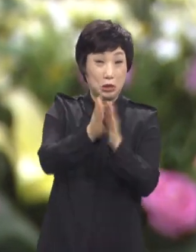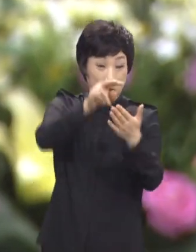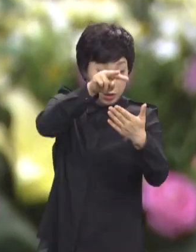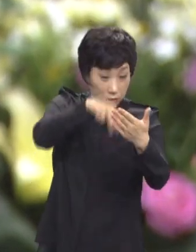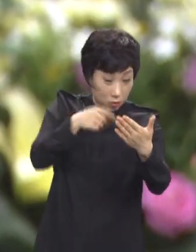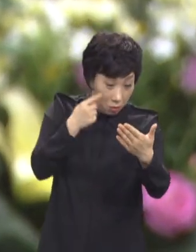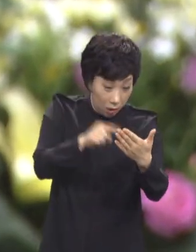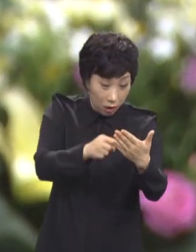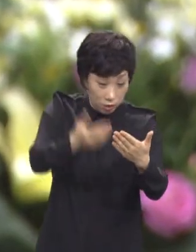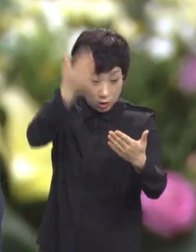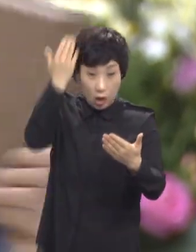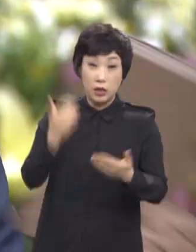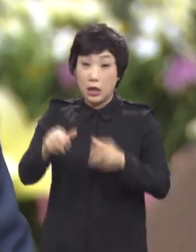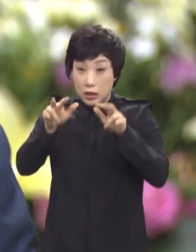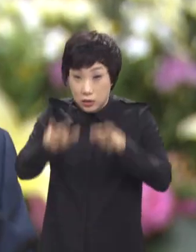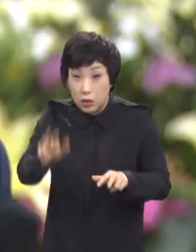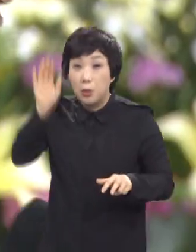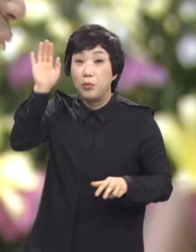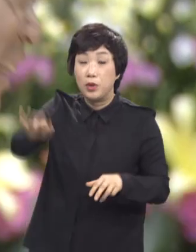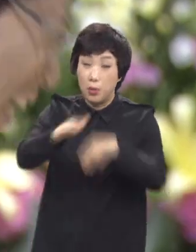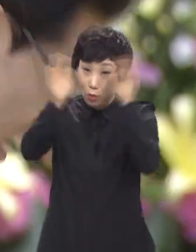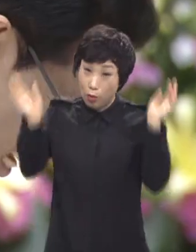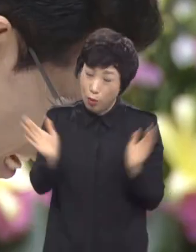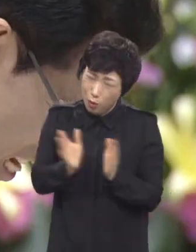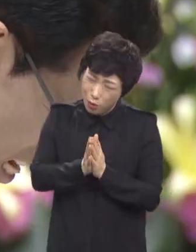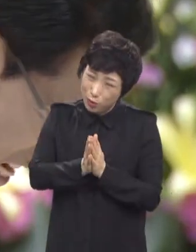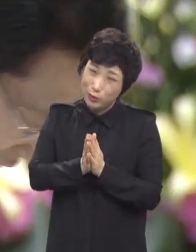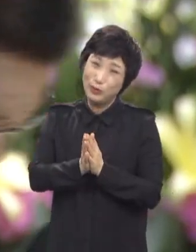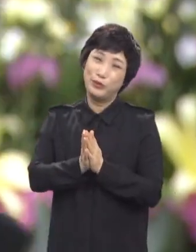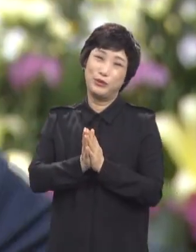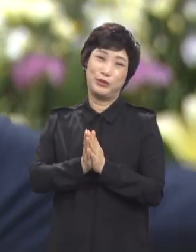통해서 과거와 현재와 미래가 다